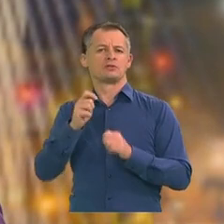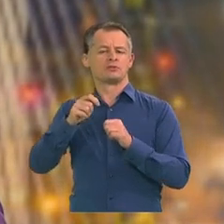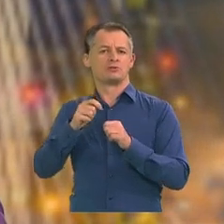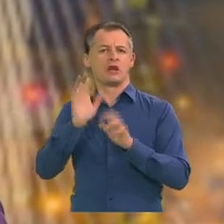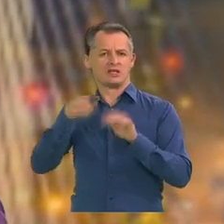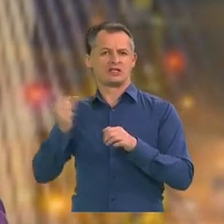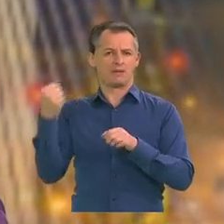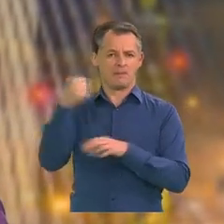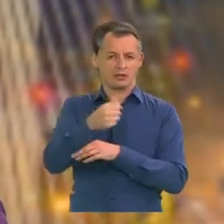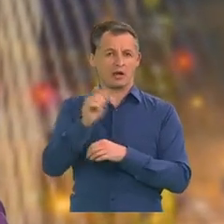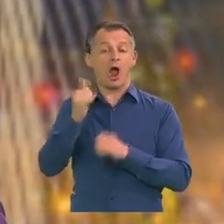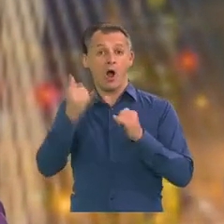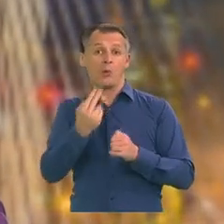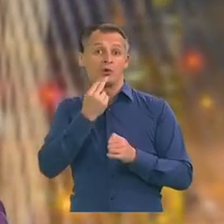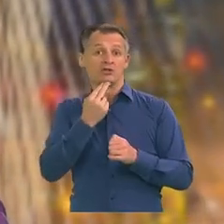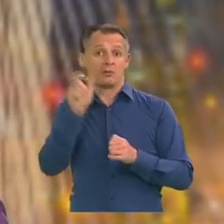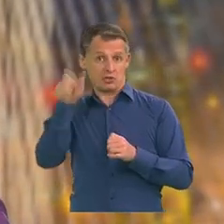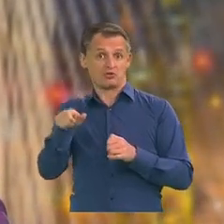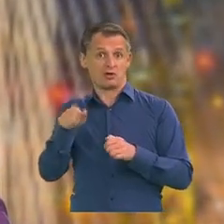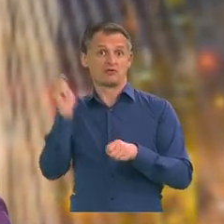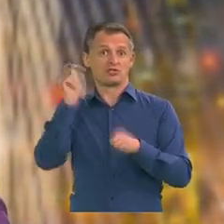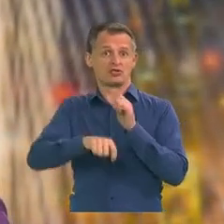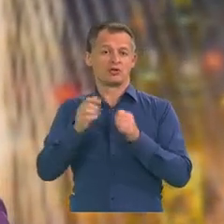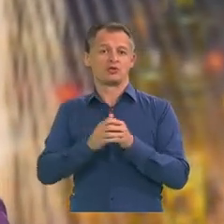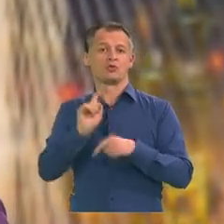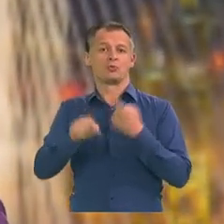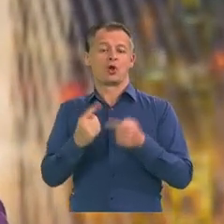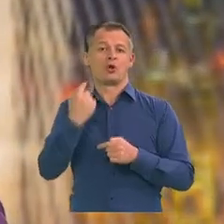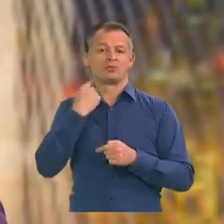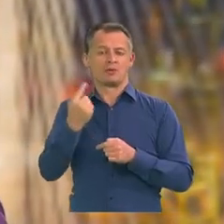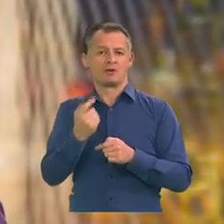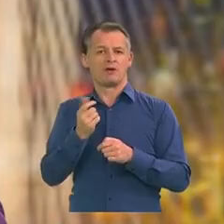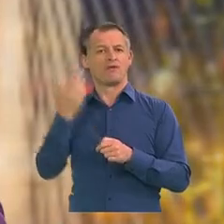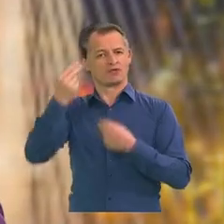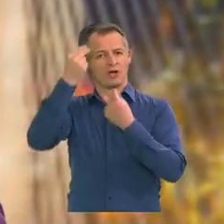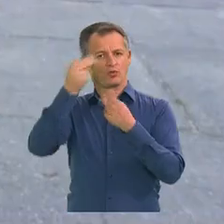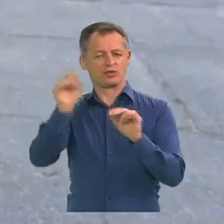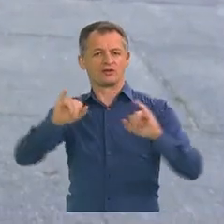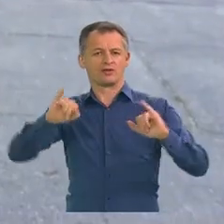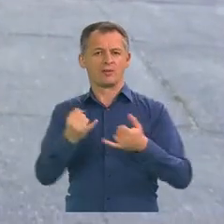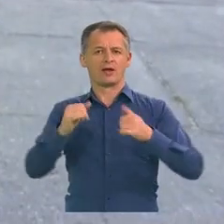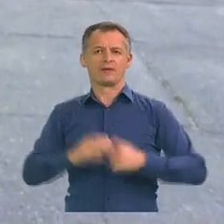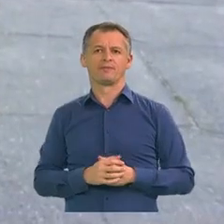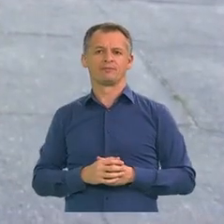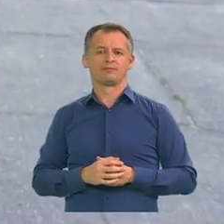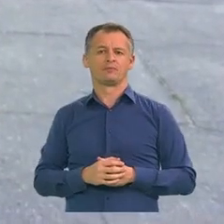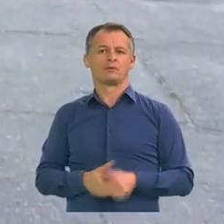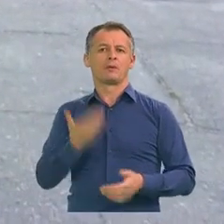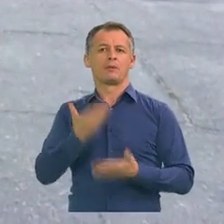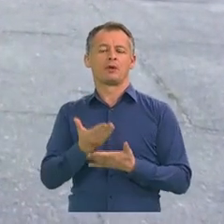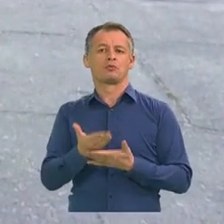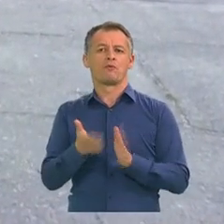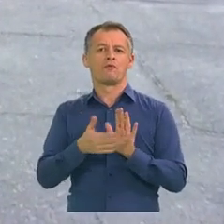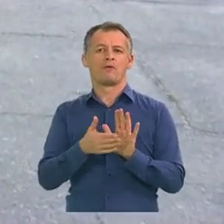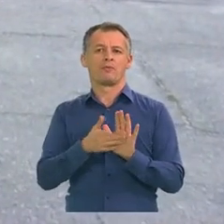acuzați că au început ancheta și audierea părților abia după o săptămână de la sesizare. Cu privire la speța în